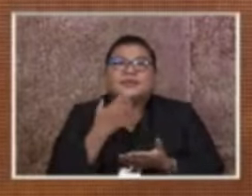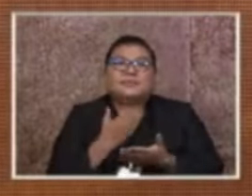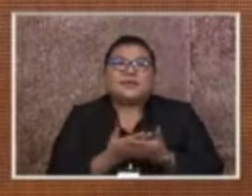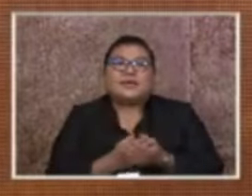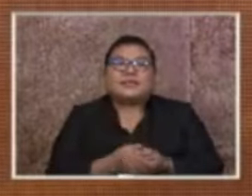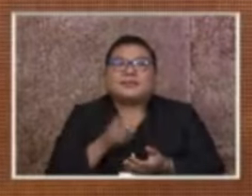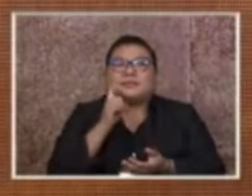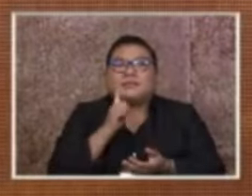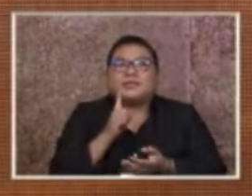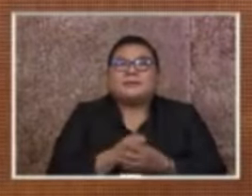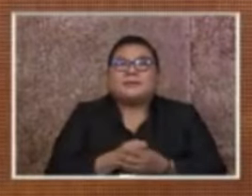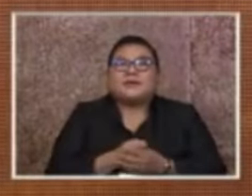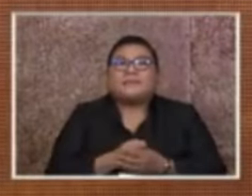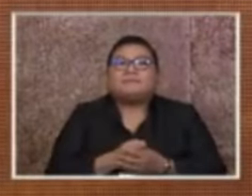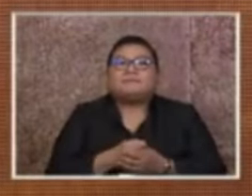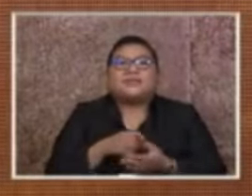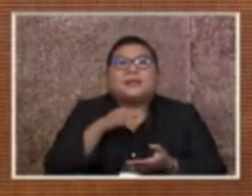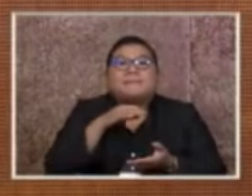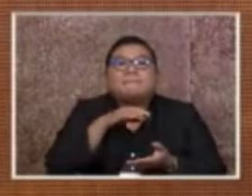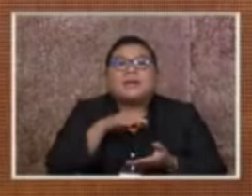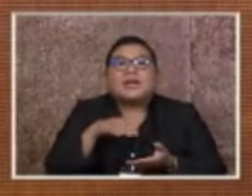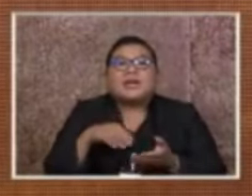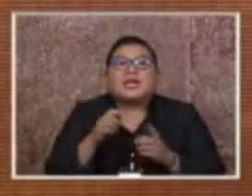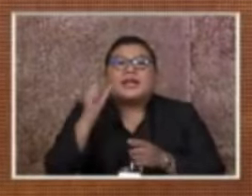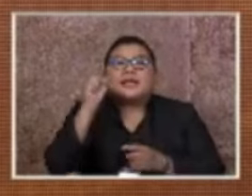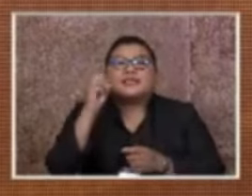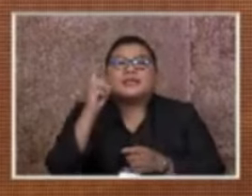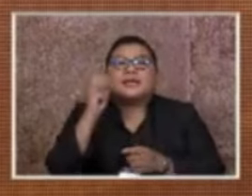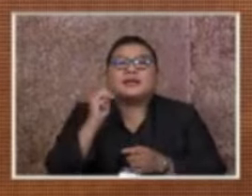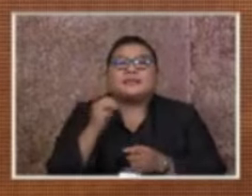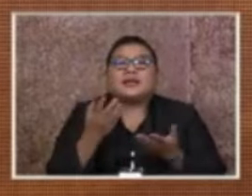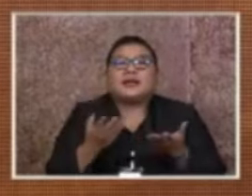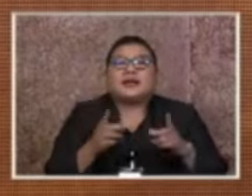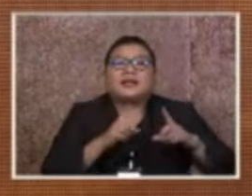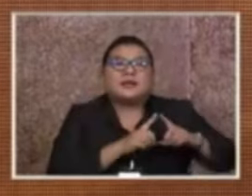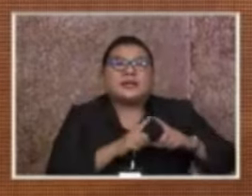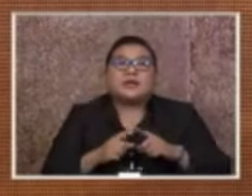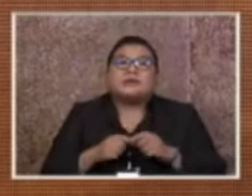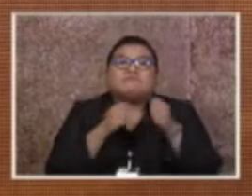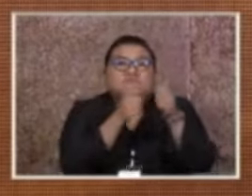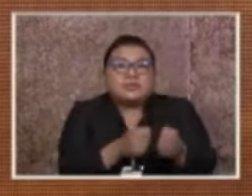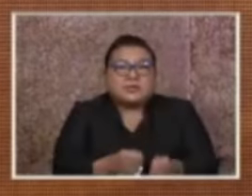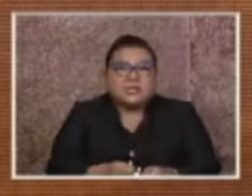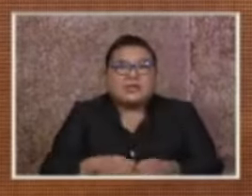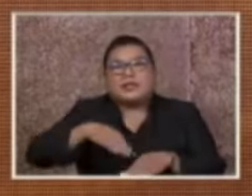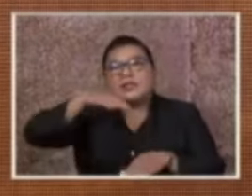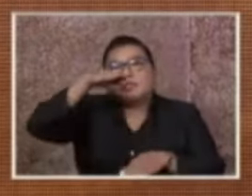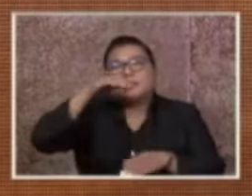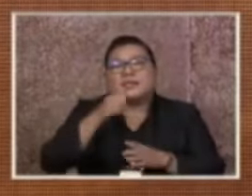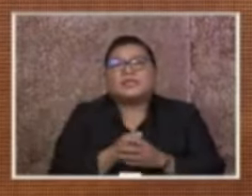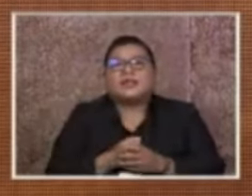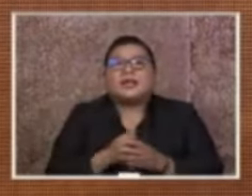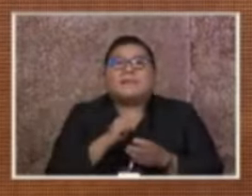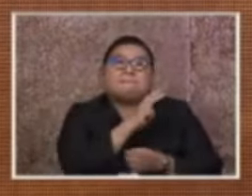yang pertama kita harus menggali potensi-potensi yang ada di Karangasem potensi pertaniannya cukup tinggi potensi